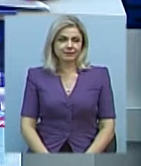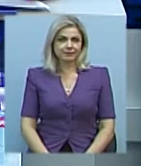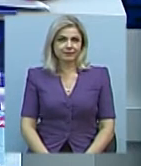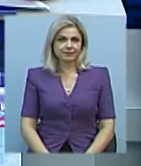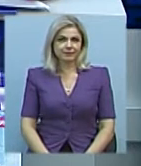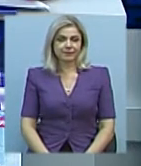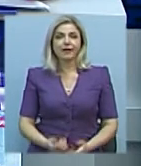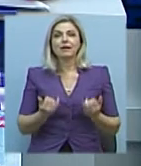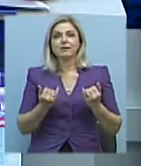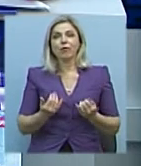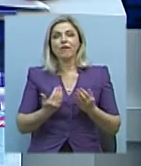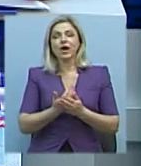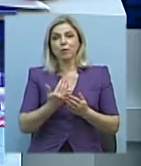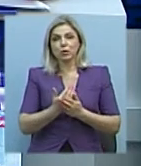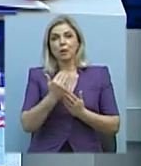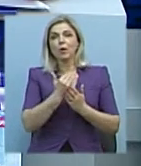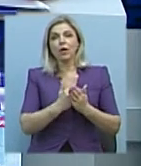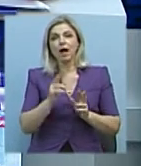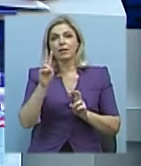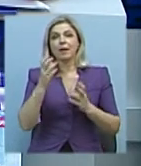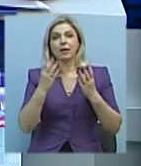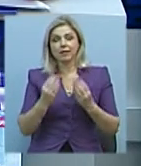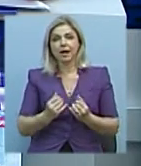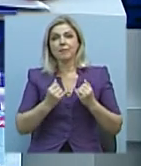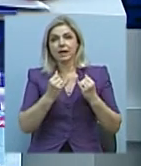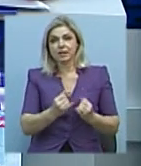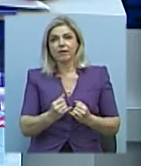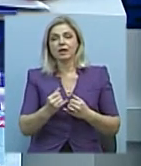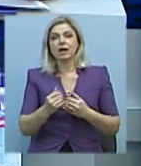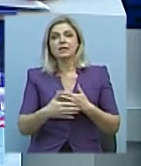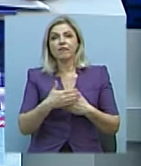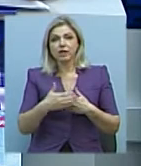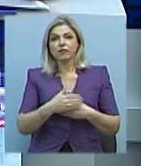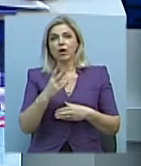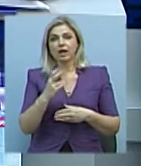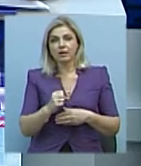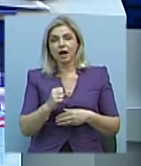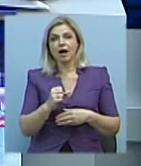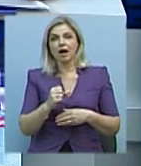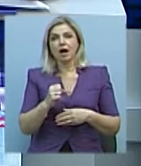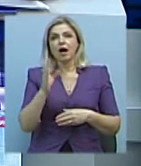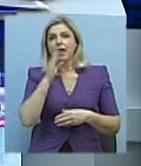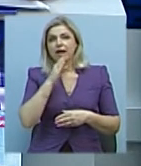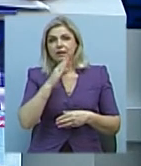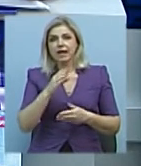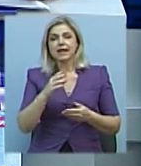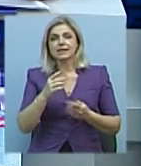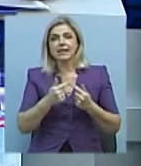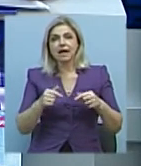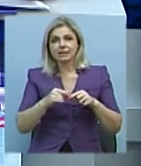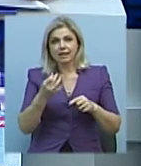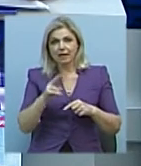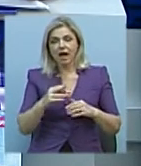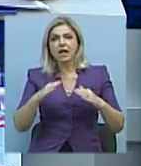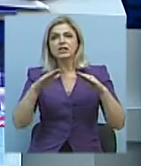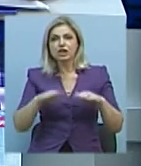І сьогоднішній випуск програми «Тема дня» присвячений звинуваченням на адресу Могилівської гідроелектростанції з приводу зниження